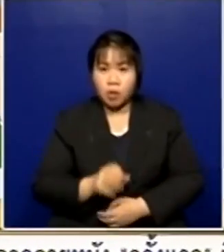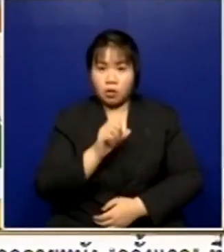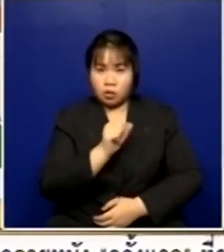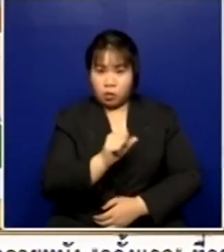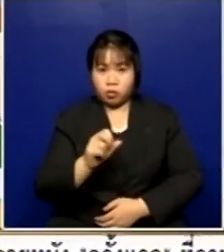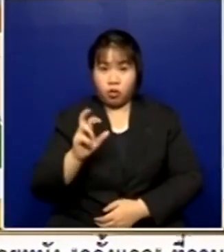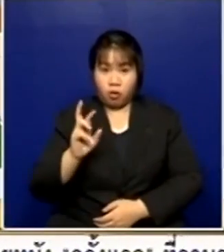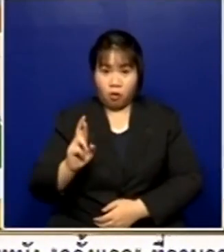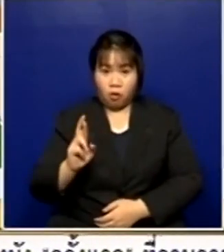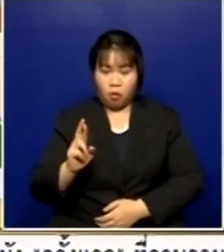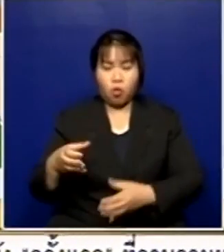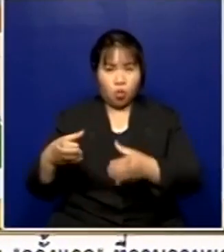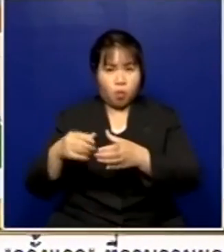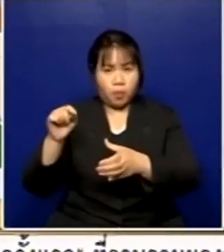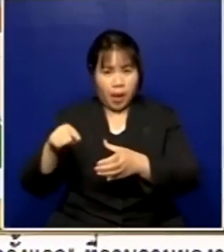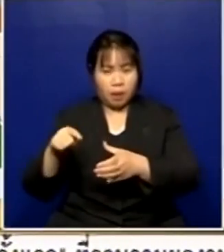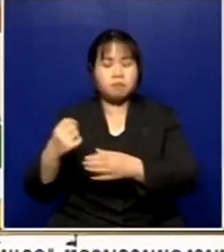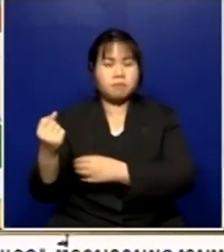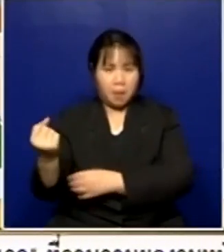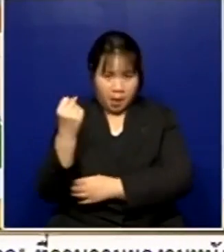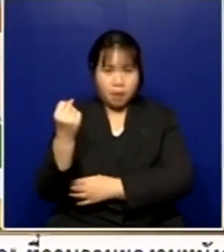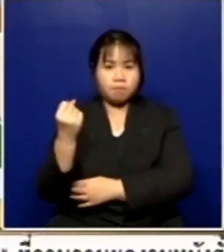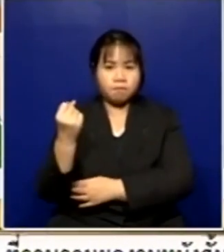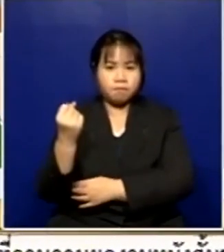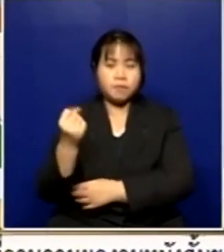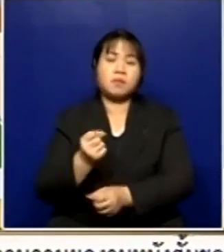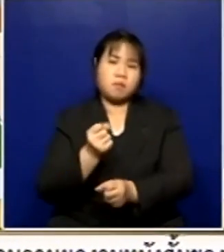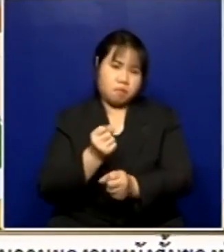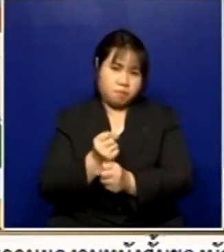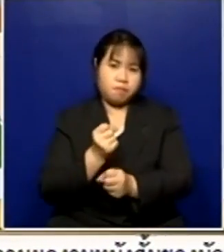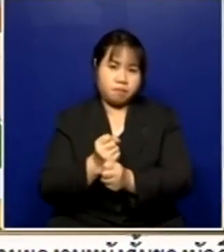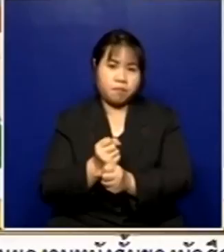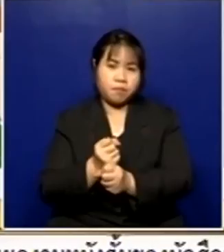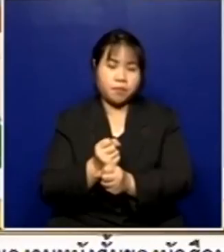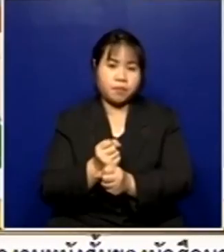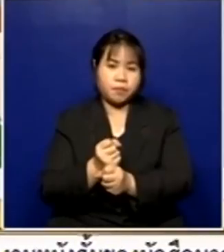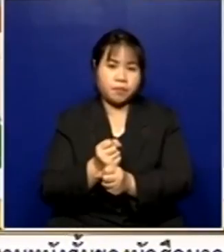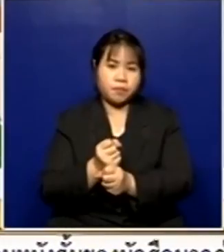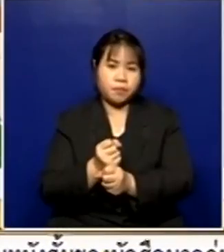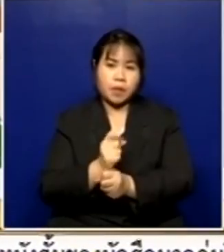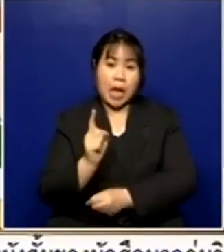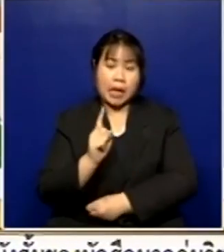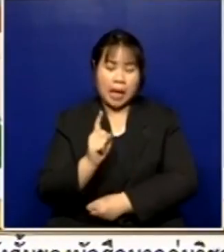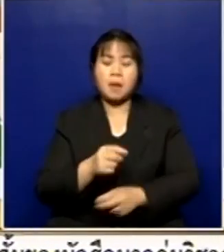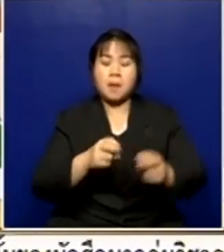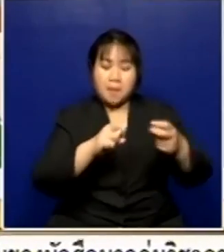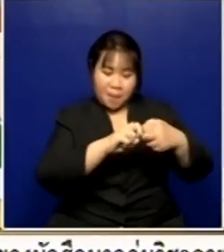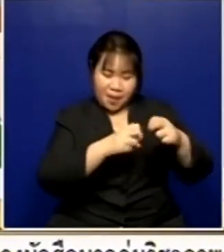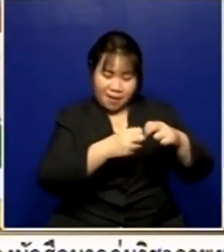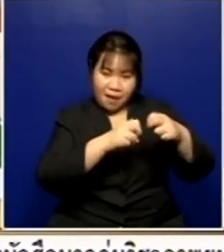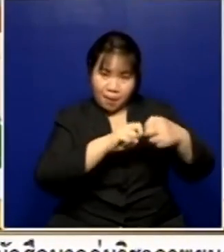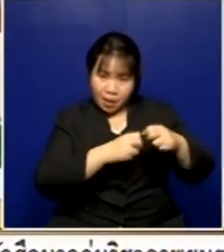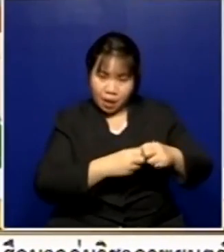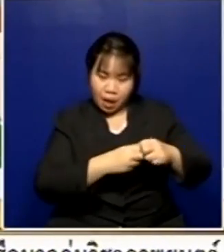เหล่านั้นก็จะต้องมีอำนาจในการมีจิตทุกปัญหาทุกประเด็นในสังคม